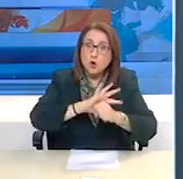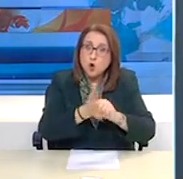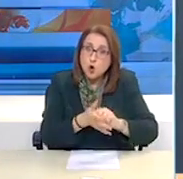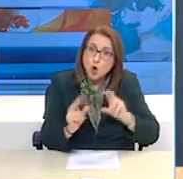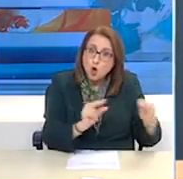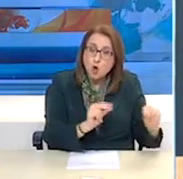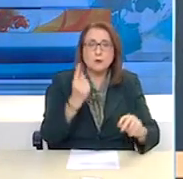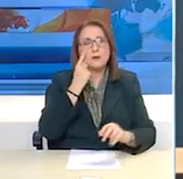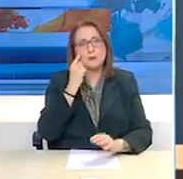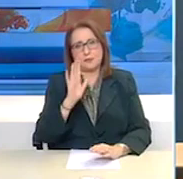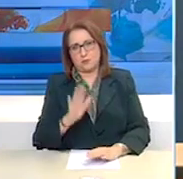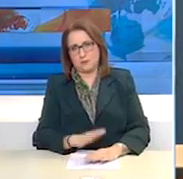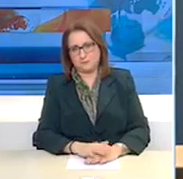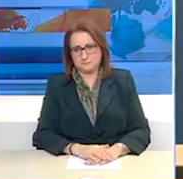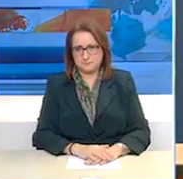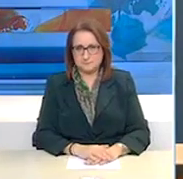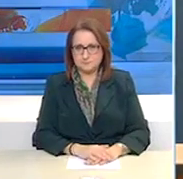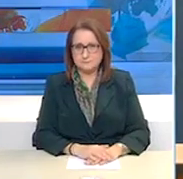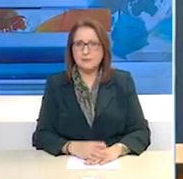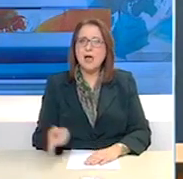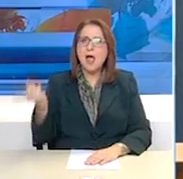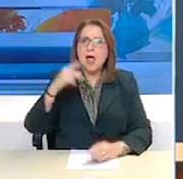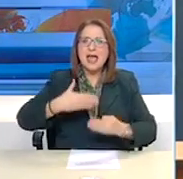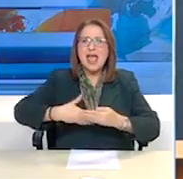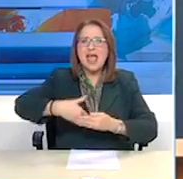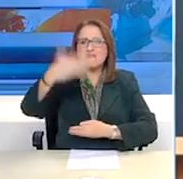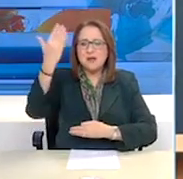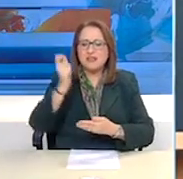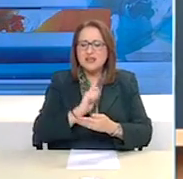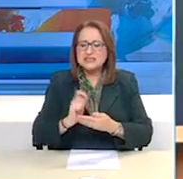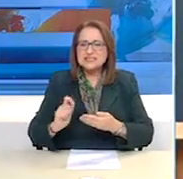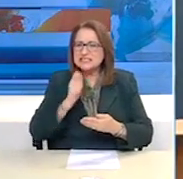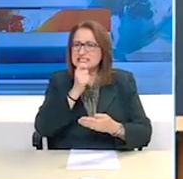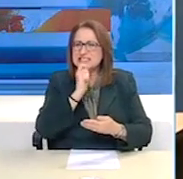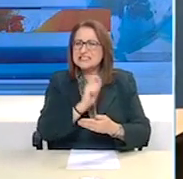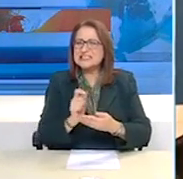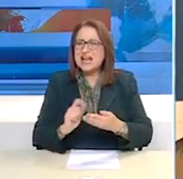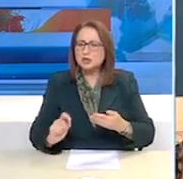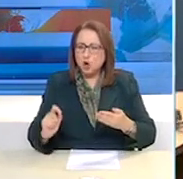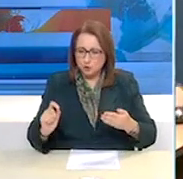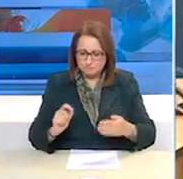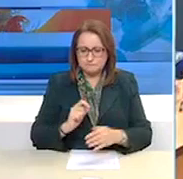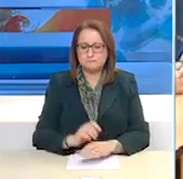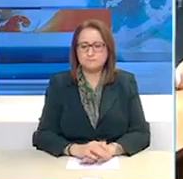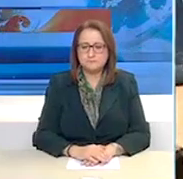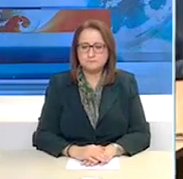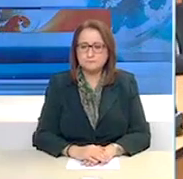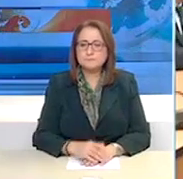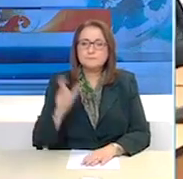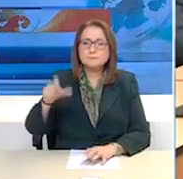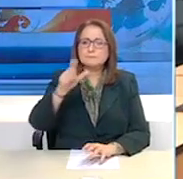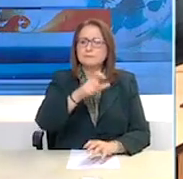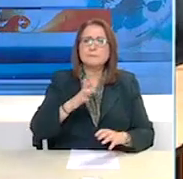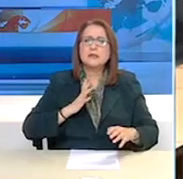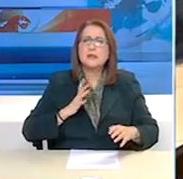Επόμενη ερώτηση από την κυρία Βέργου για την εφημερίδα των συντακτών προς τον κύριο Κοντοζαμάνη. Κύριε Υφυπουργέ, οι πολίτες που παρουσιάζουν ήπια έως μέτρια